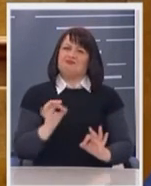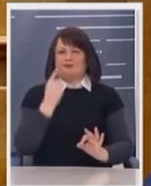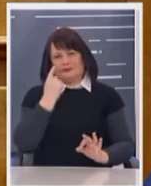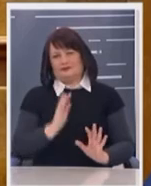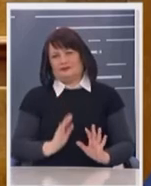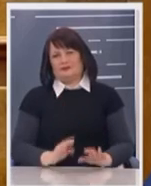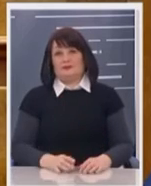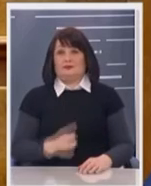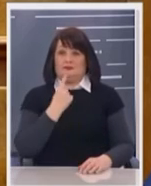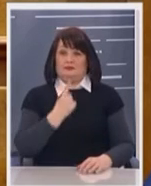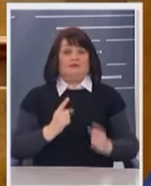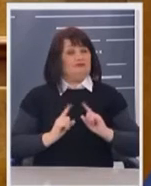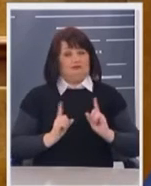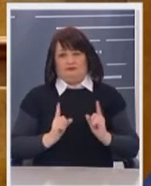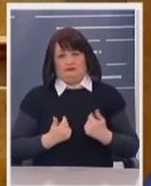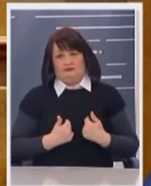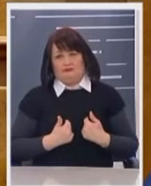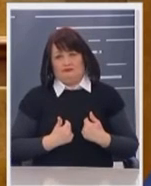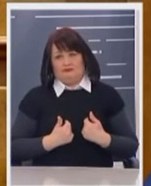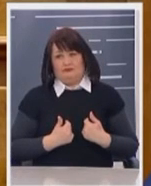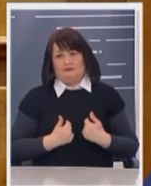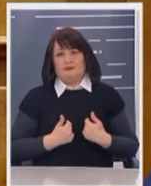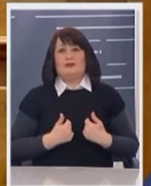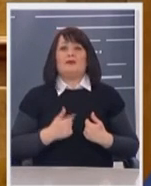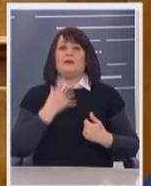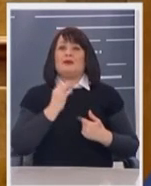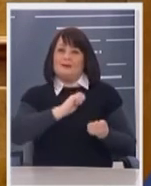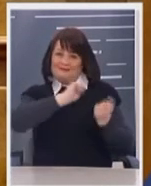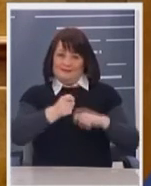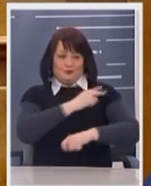Δεν ισχυρίζομαι ότι θα γίνει παράδεισο στα νοσοκομεία,